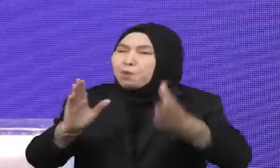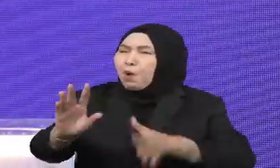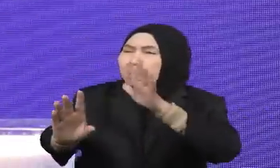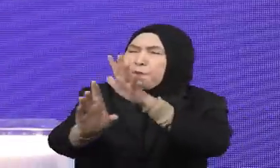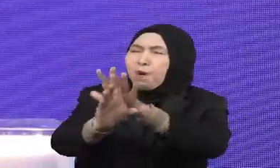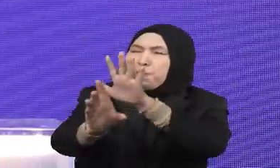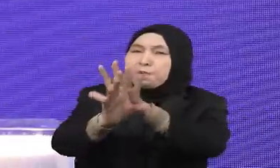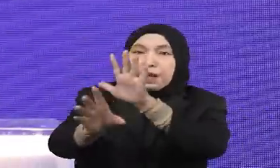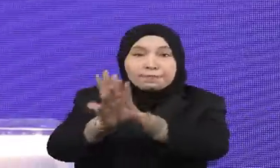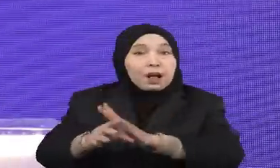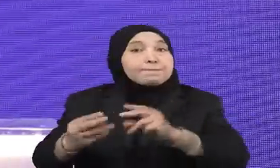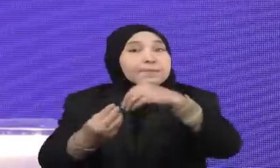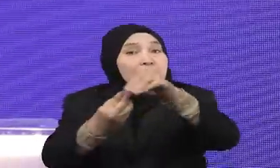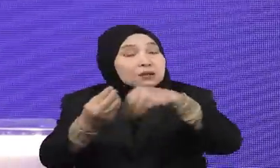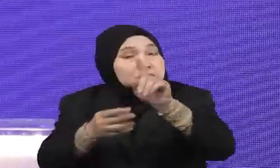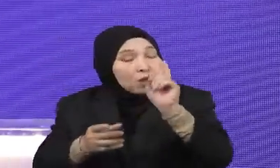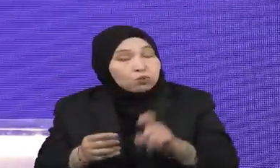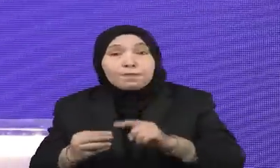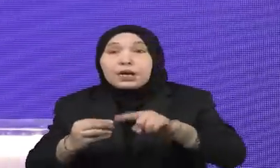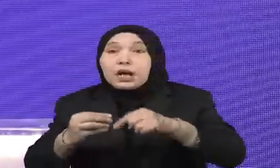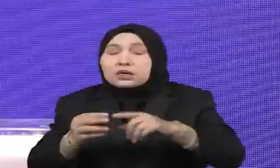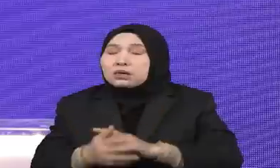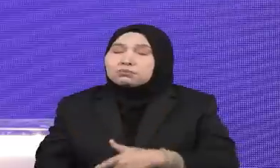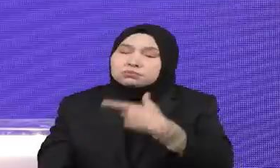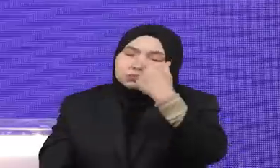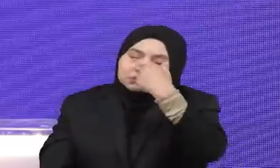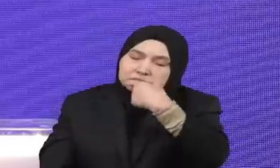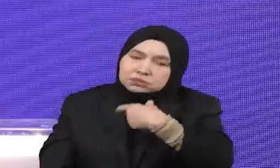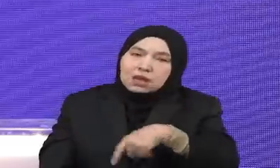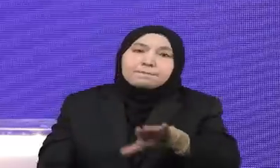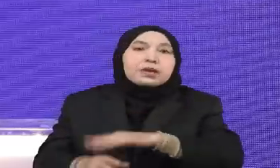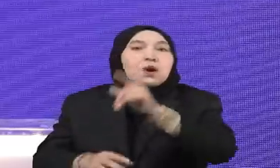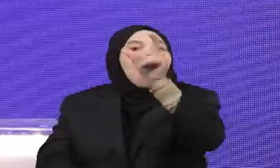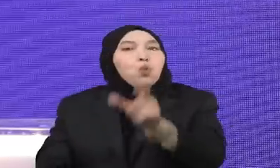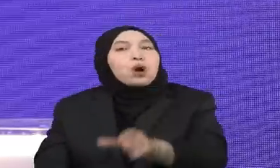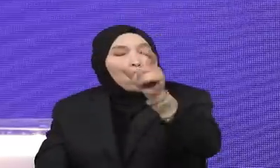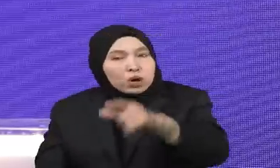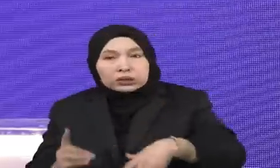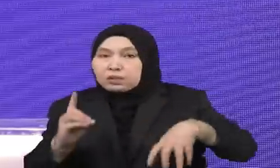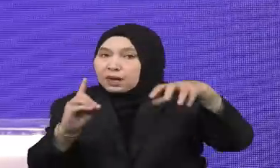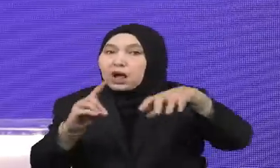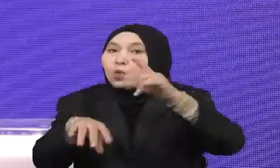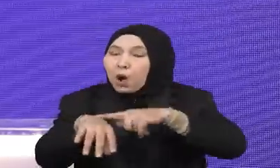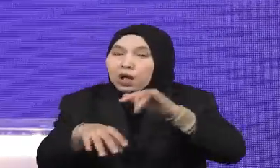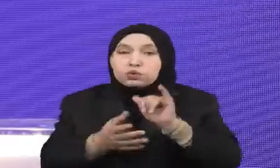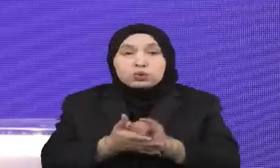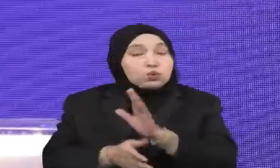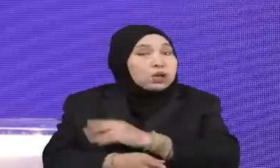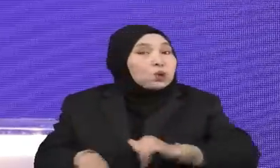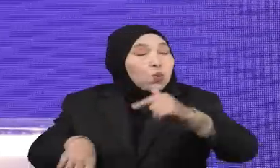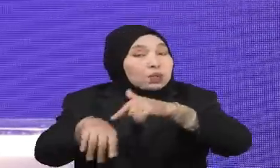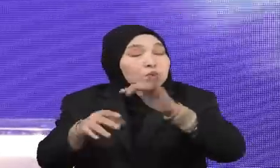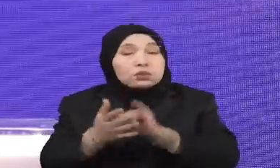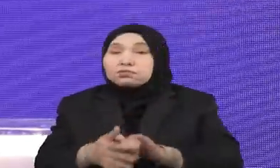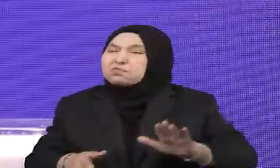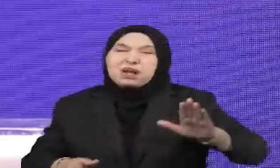di Mekkah itu adalah satu perkara yang menyedihkan kepada kepada orang-orang di Madinah pada waktu itu dan pada waktu itu masih